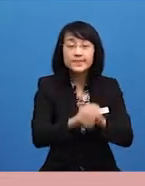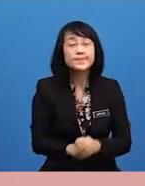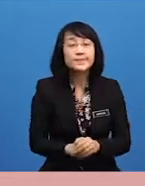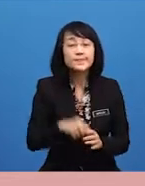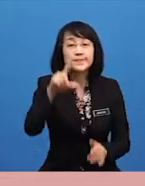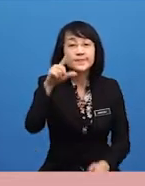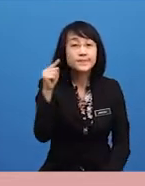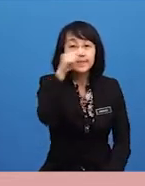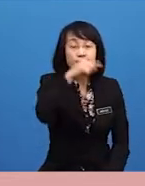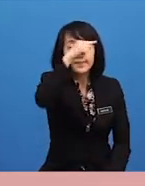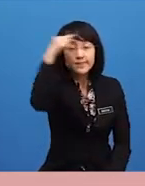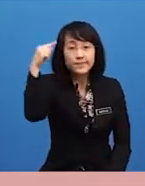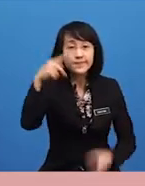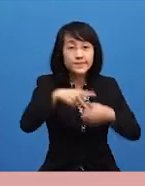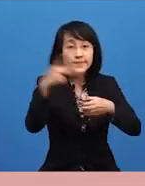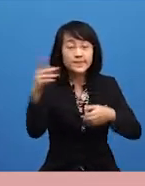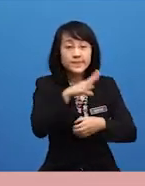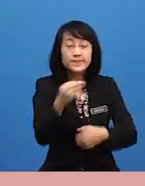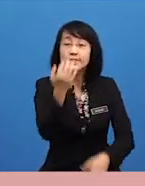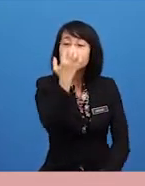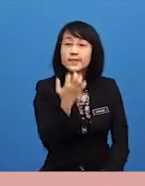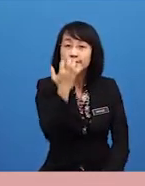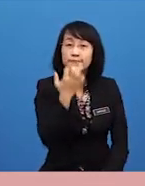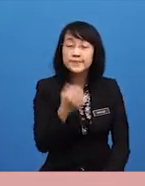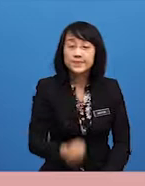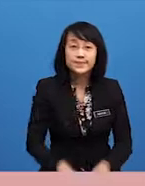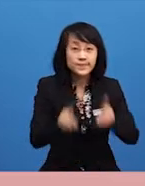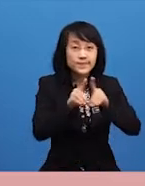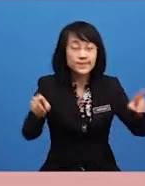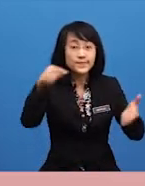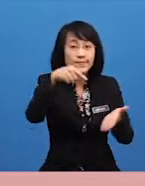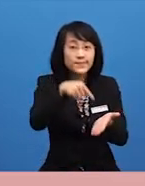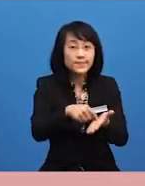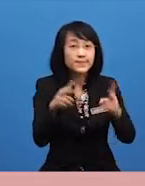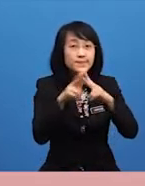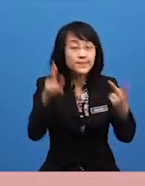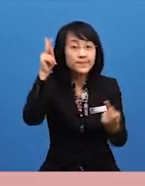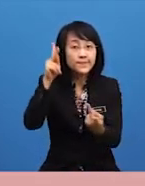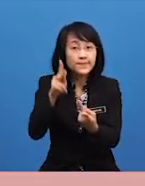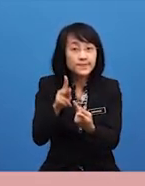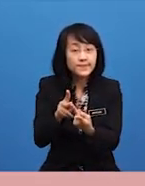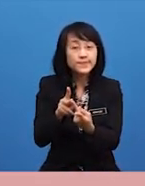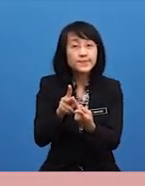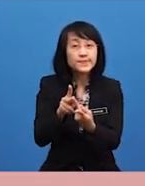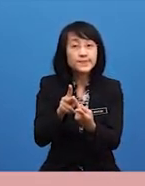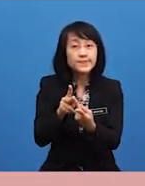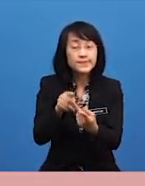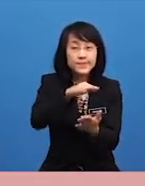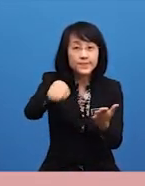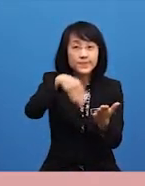hitam, padi dan nenas. Dataran ini juga sangat sesuai sebagai